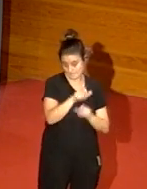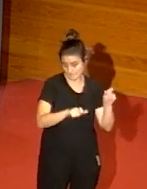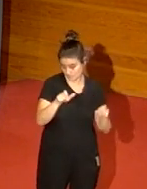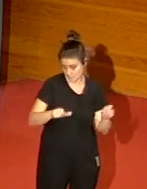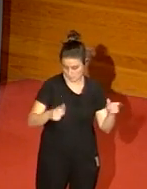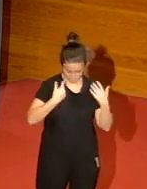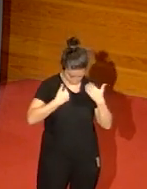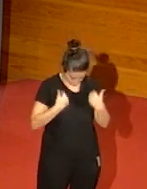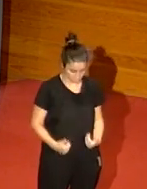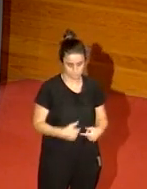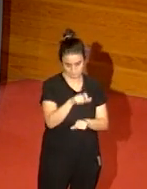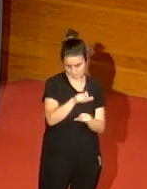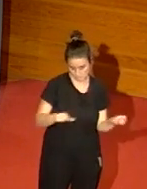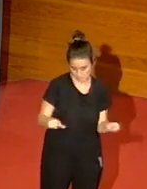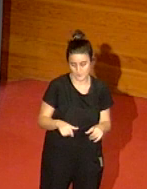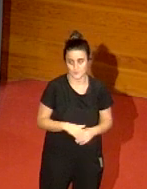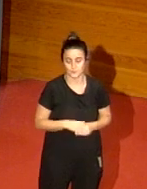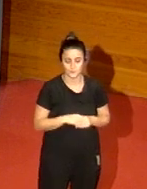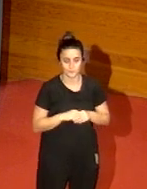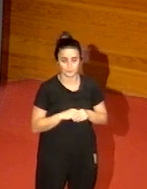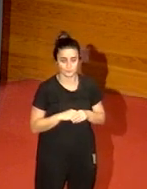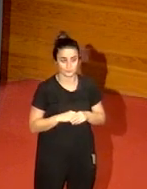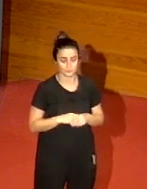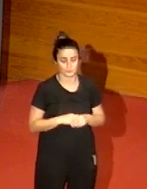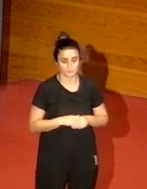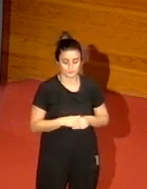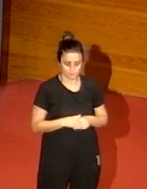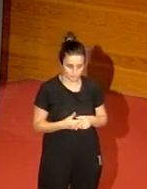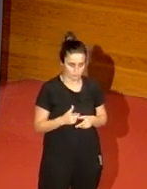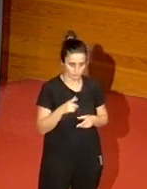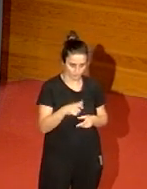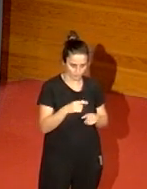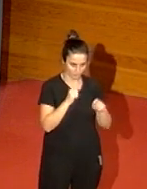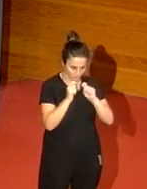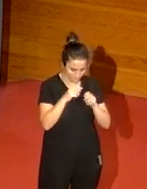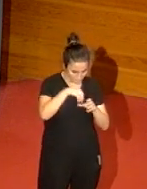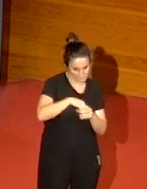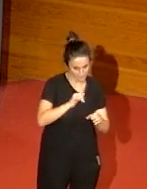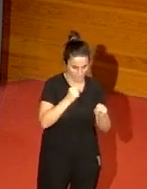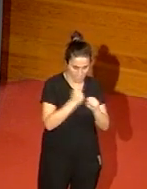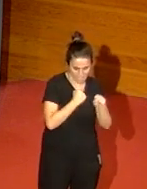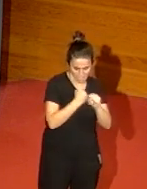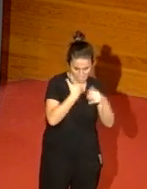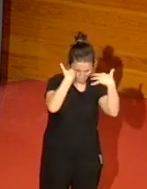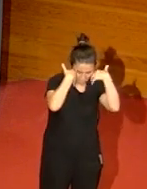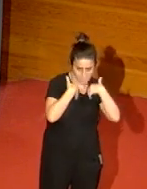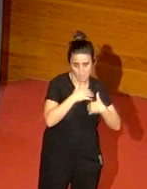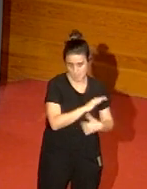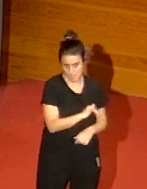garelako eta hor atzean lan asko dagoelako. Gero, ez